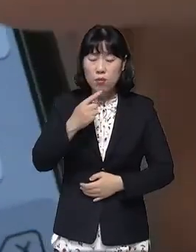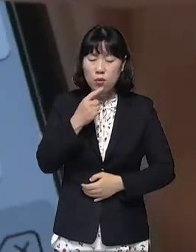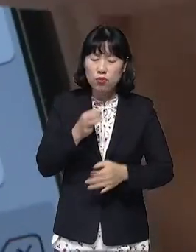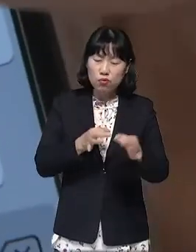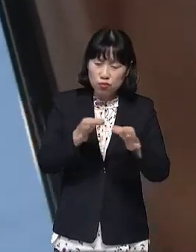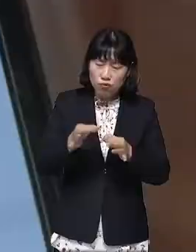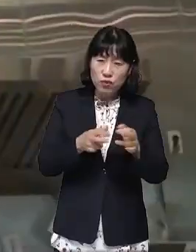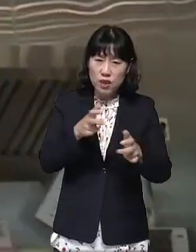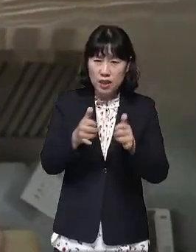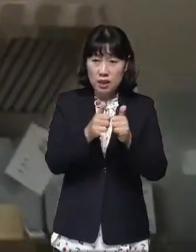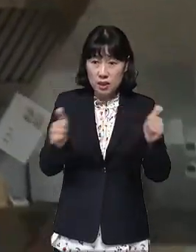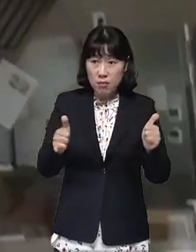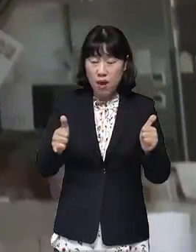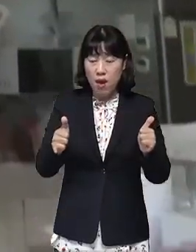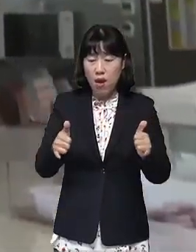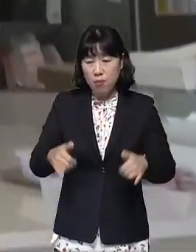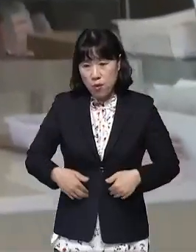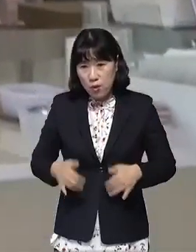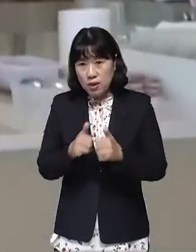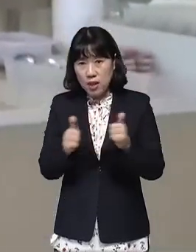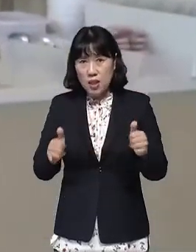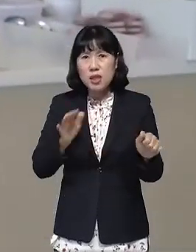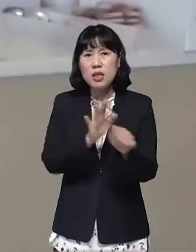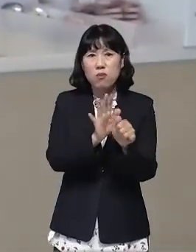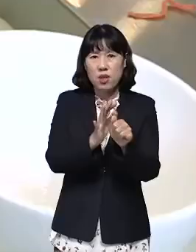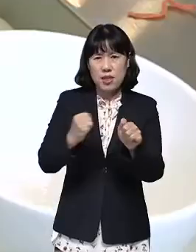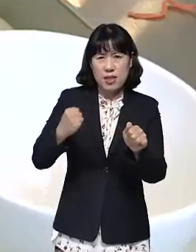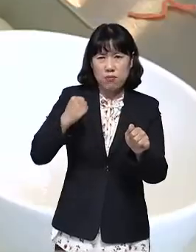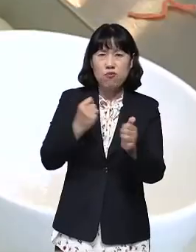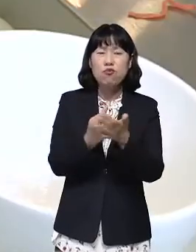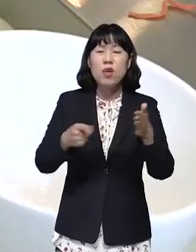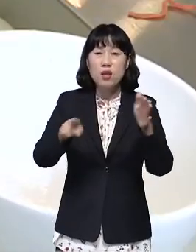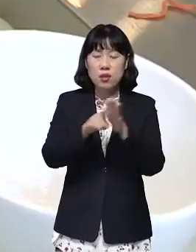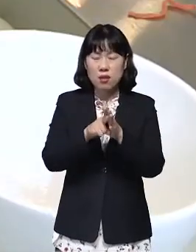소상공인과 소비자의 든든한 지원군이 되기 위해서는